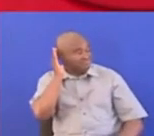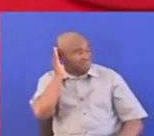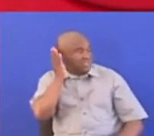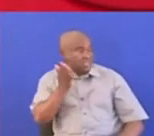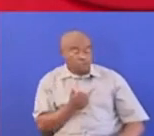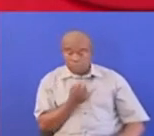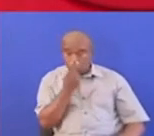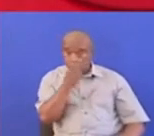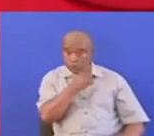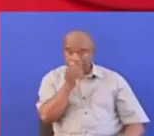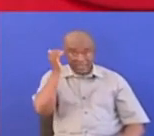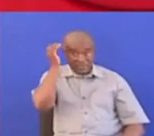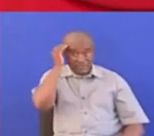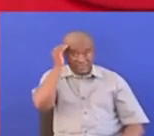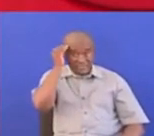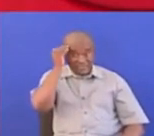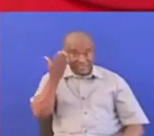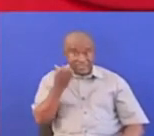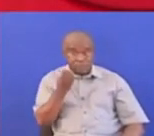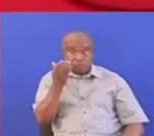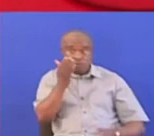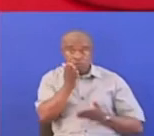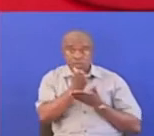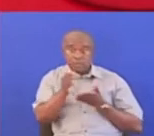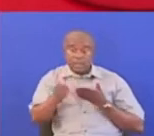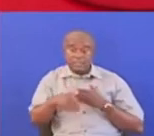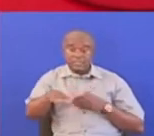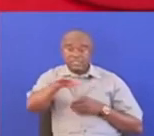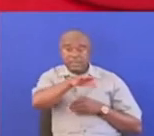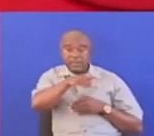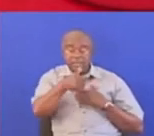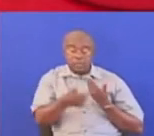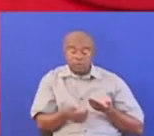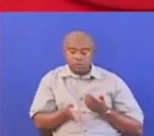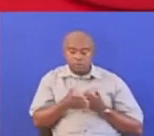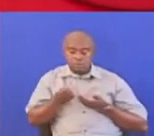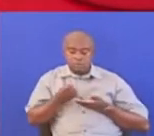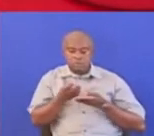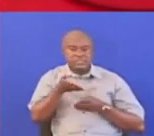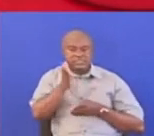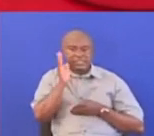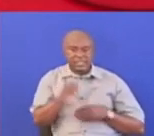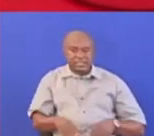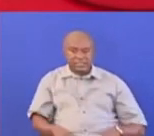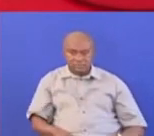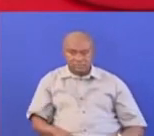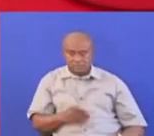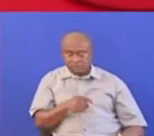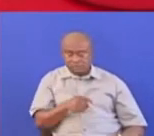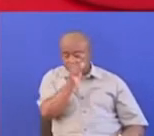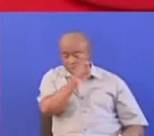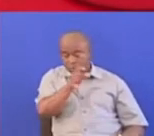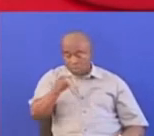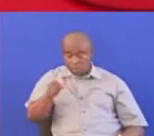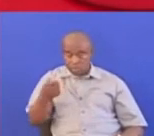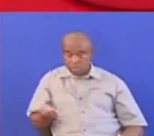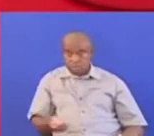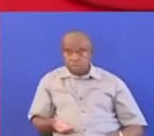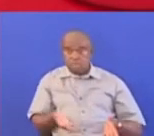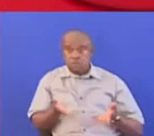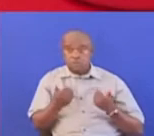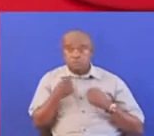sasa ni busara kutoa baadhi ya maeneo na kuikabidhi serikali ili wananchi